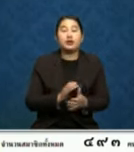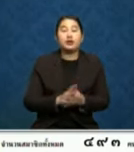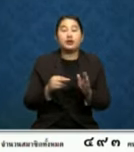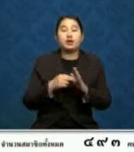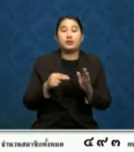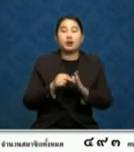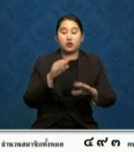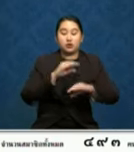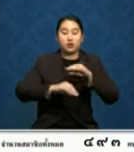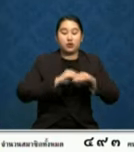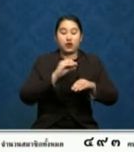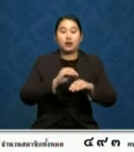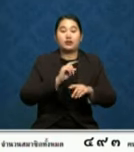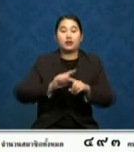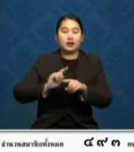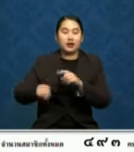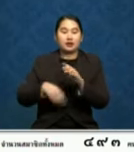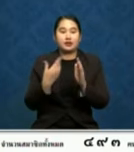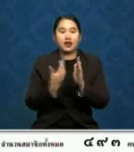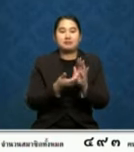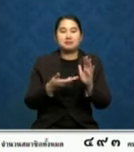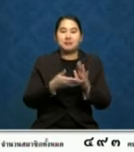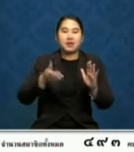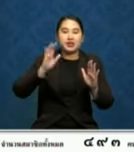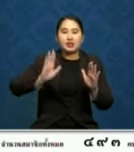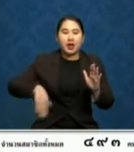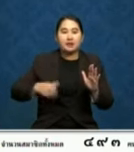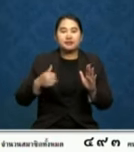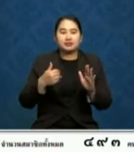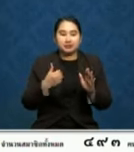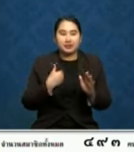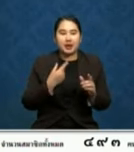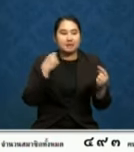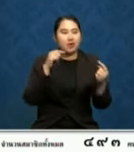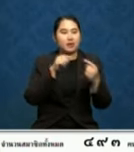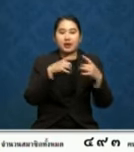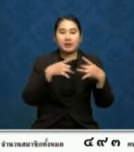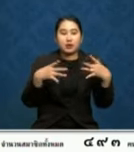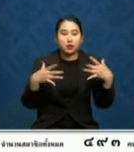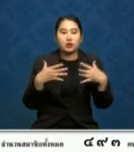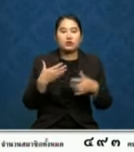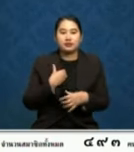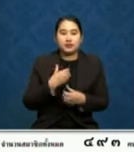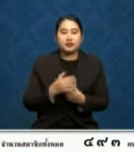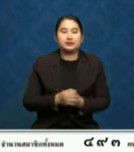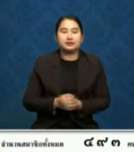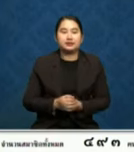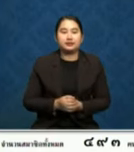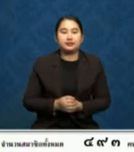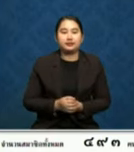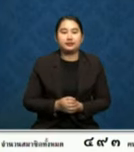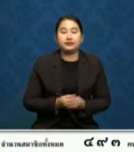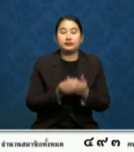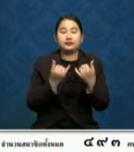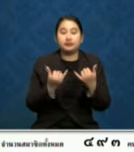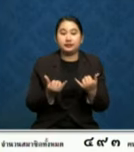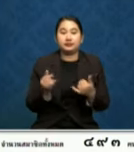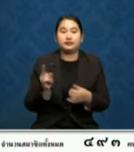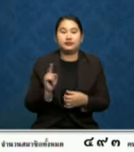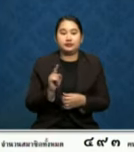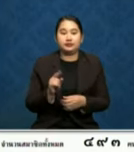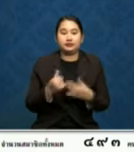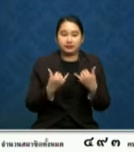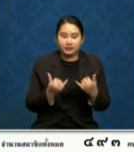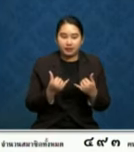หลายๆโครงการค่ะยังเบิกจ่ายได้ล่าช้านะคะไม่เป็นไปตามเป้าเอ่อทั้งๆที่ตอนเนะคะก็